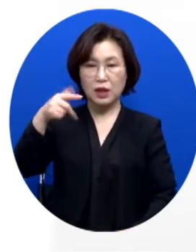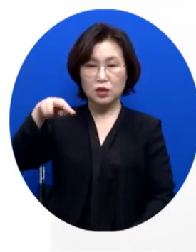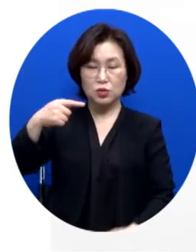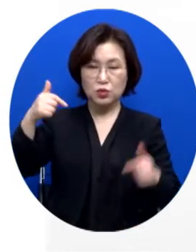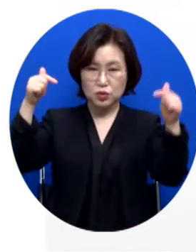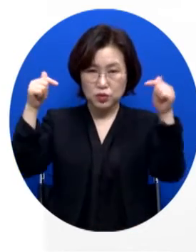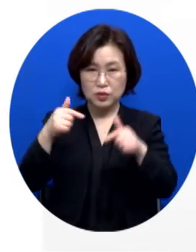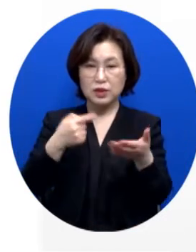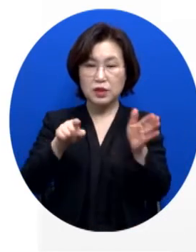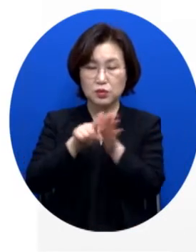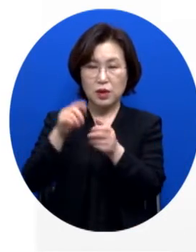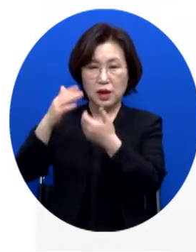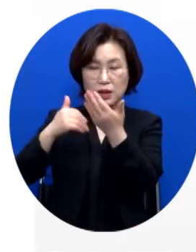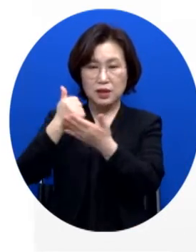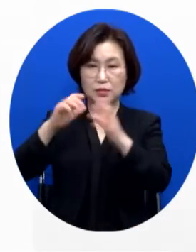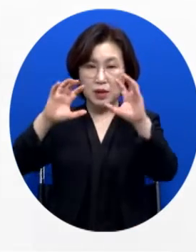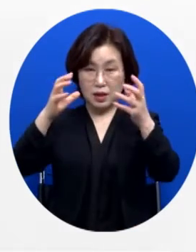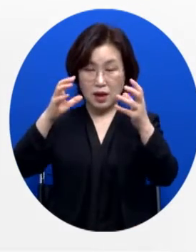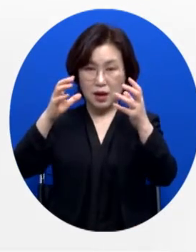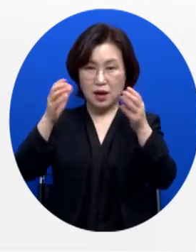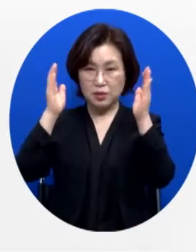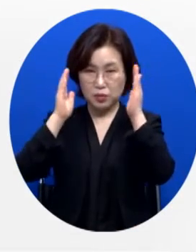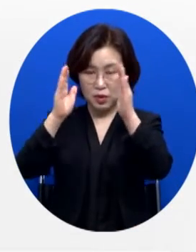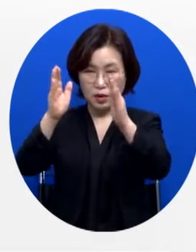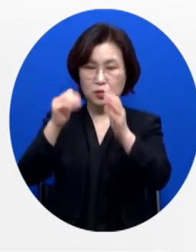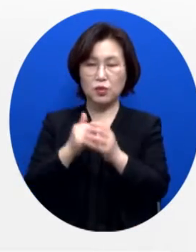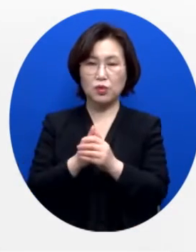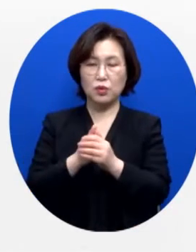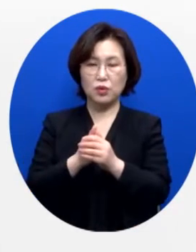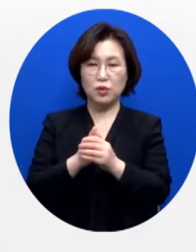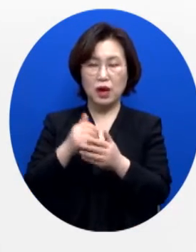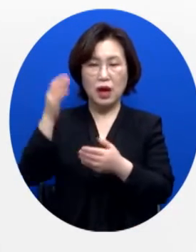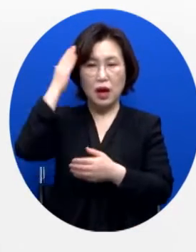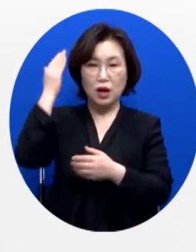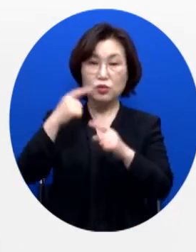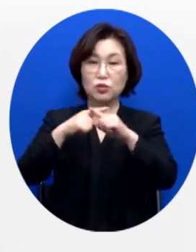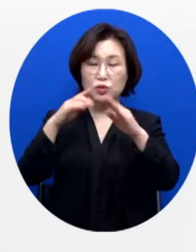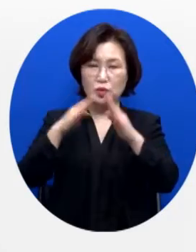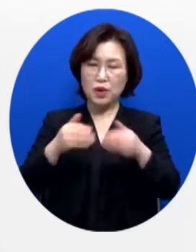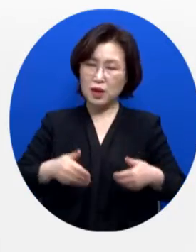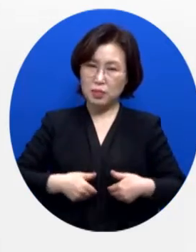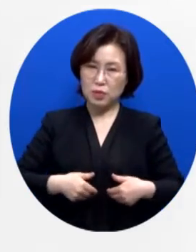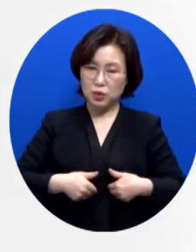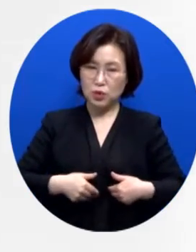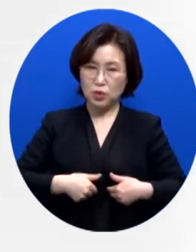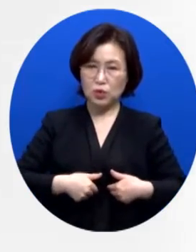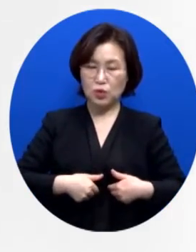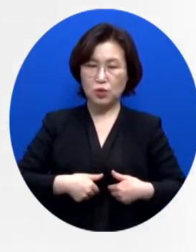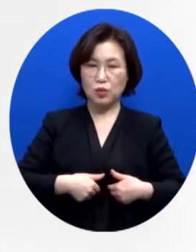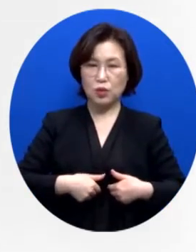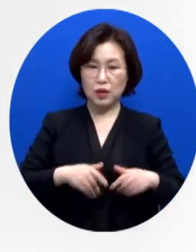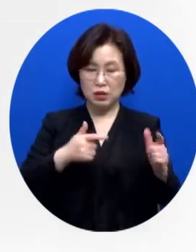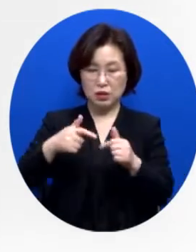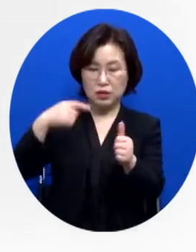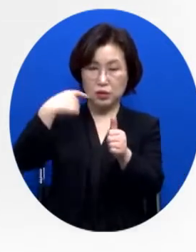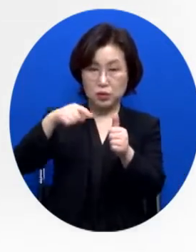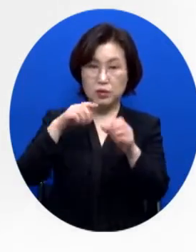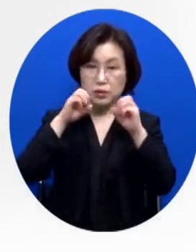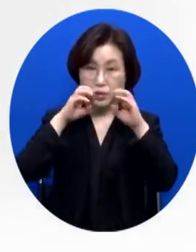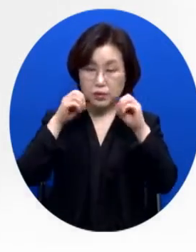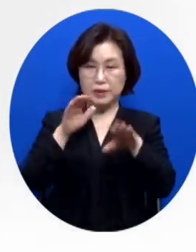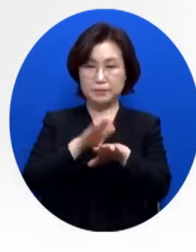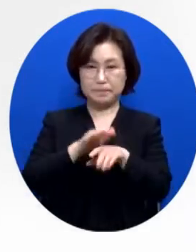이루어 갈 하나님의 나라를 지향하고 기 우익이 시대 한국교회의 요청되고 있는 생태적 교회 교육과 선교 의